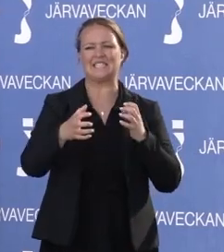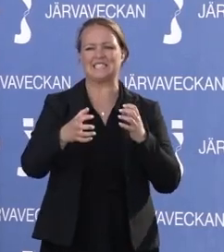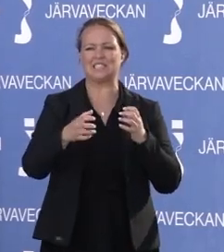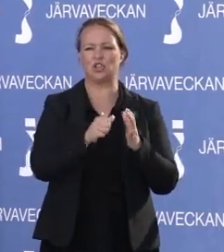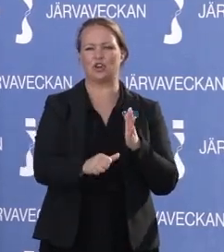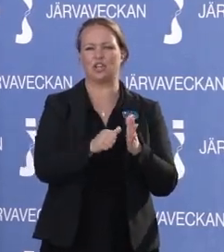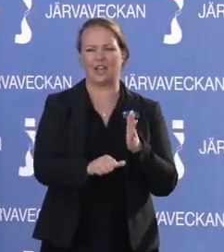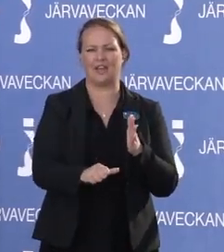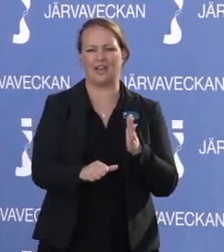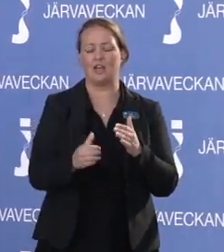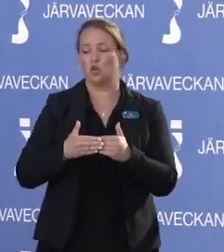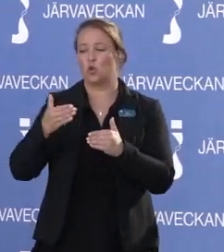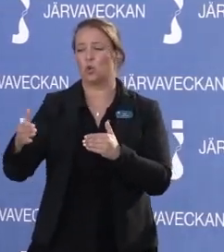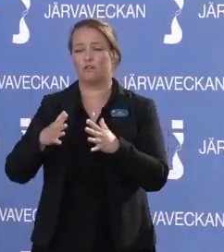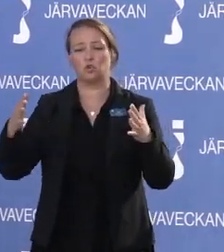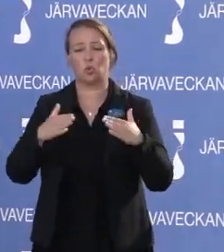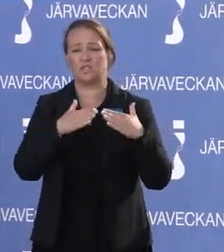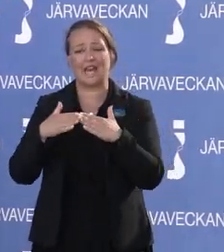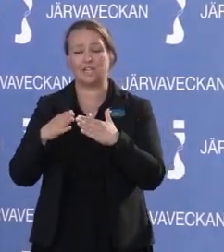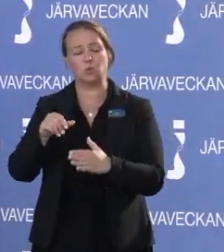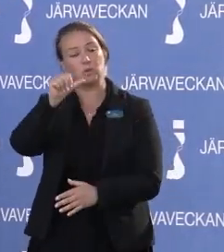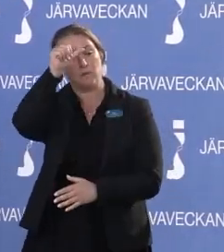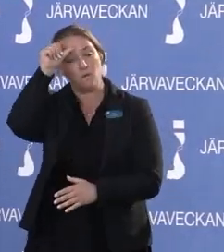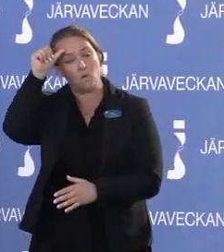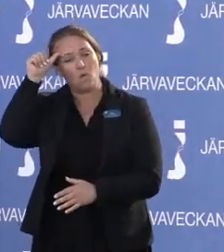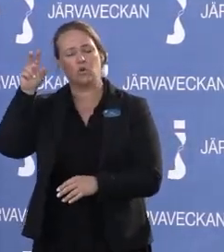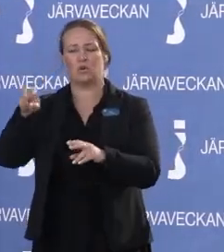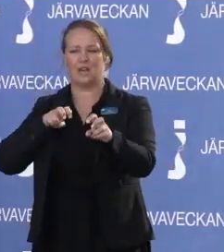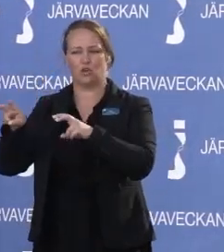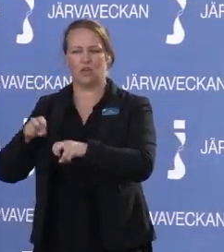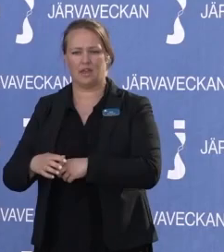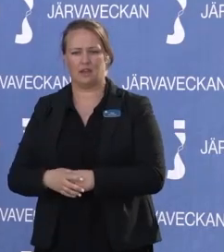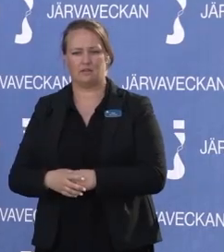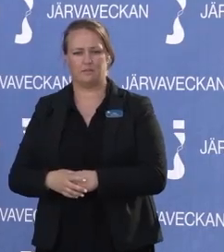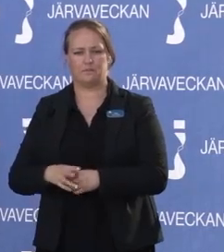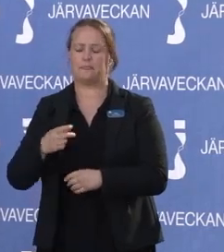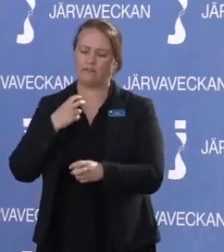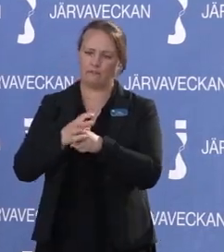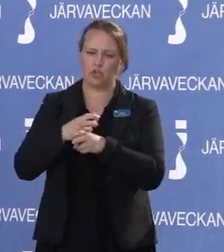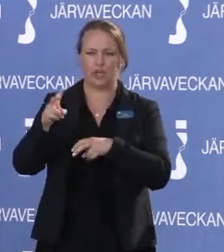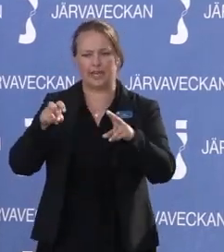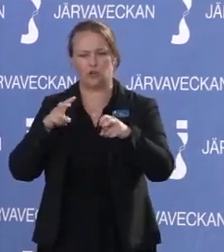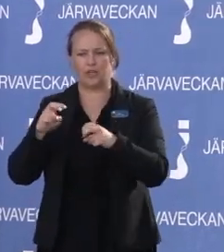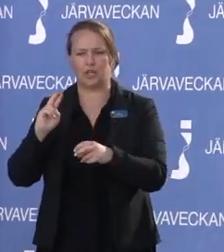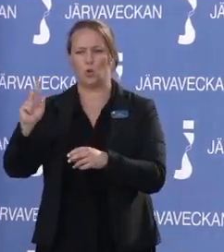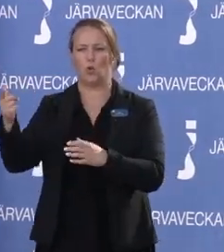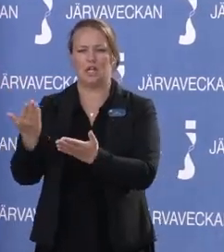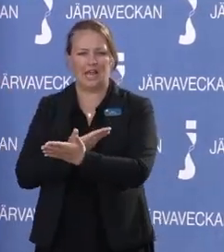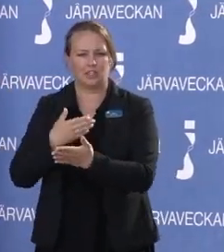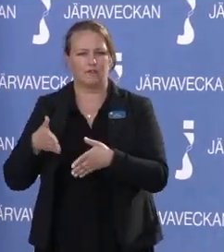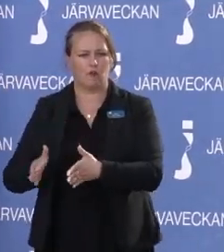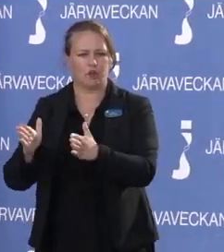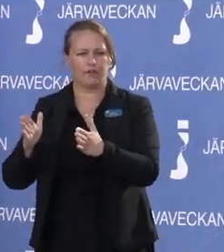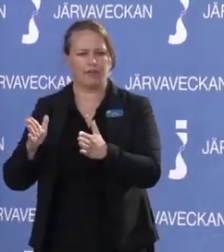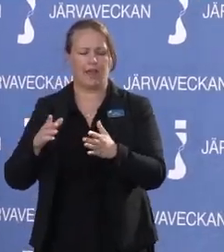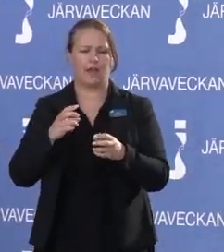rekrytera alls. Det vi gör nu är att vi har ett program med FOIU där vi rekryterar utlandsfödda journalister till